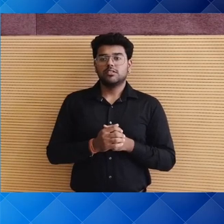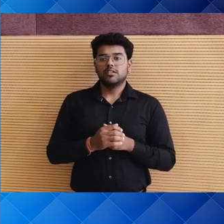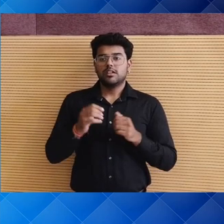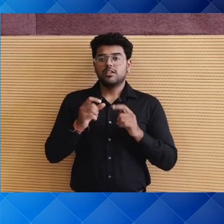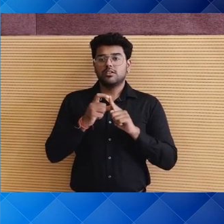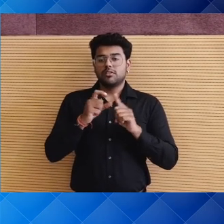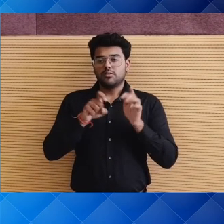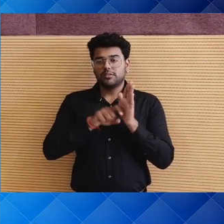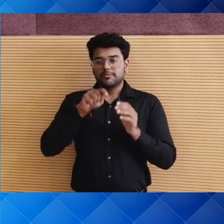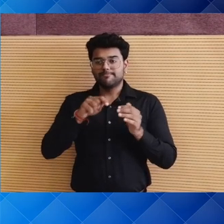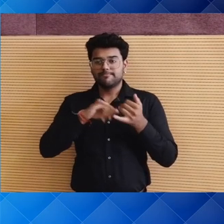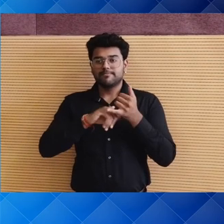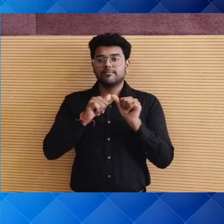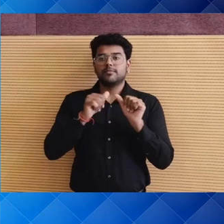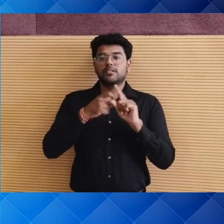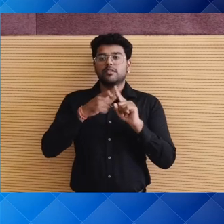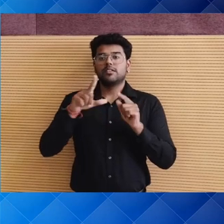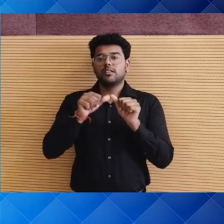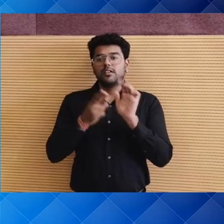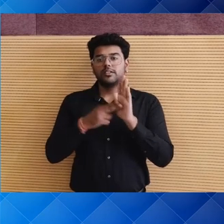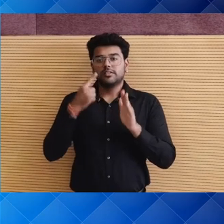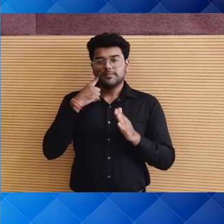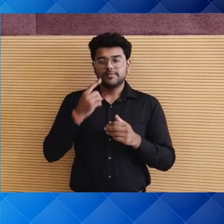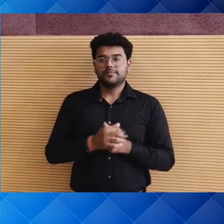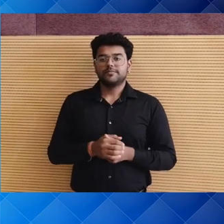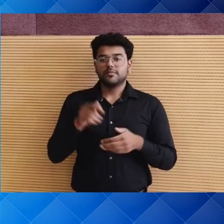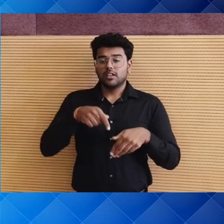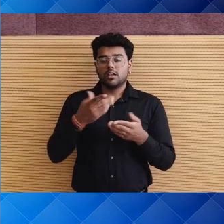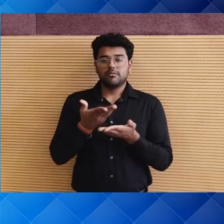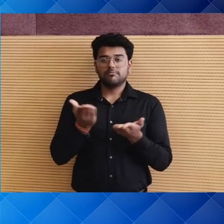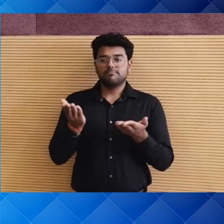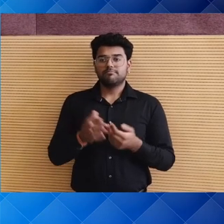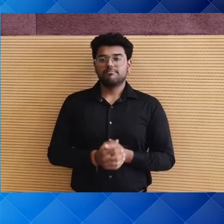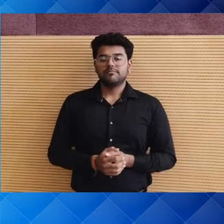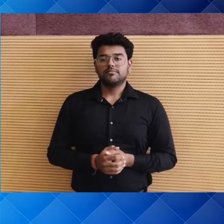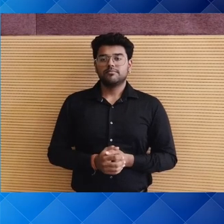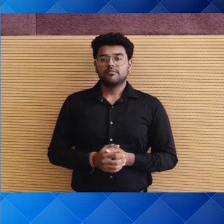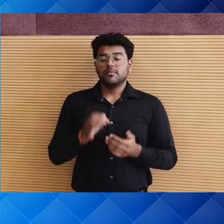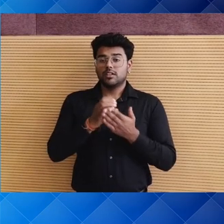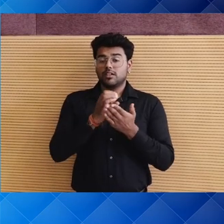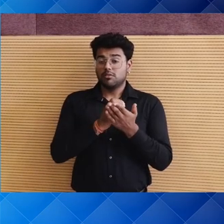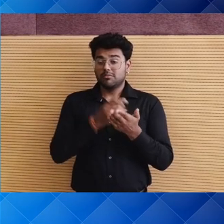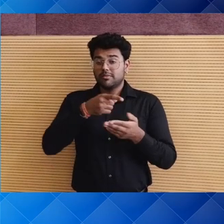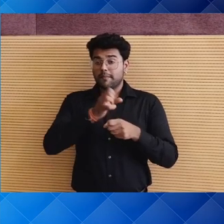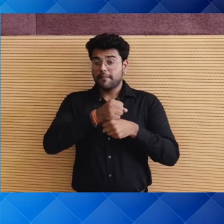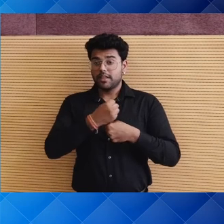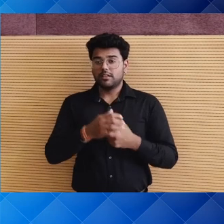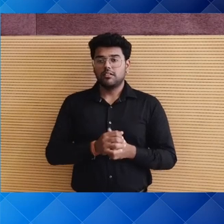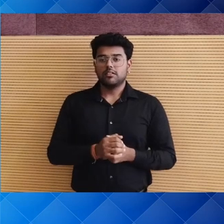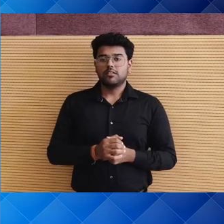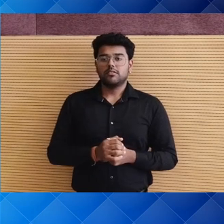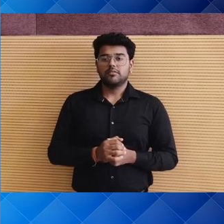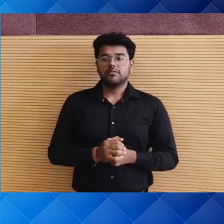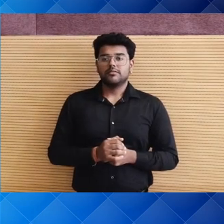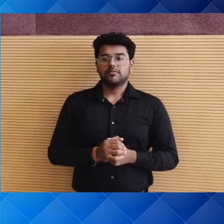यहाँ उपस्थित, करिकुलम बनाने वाले